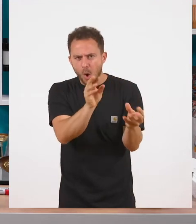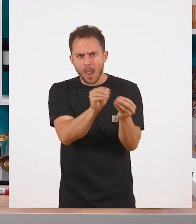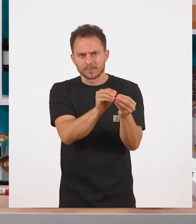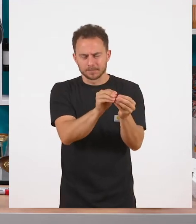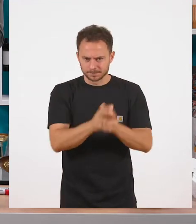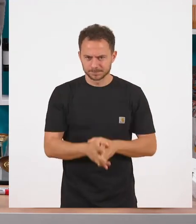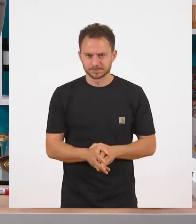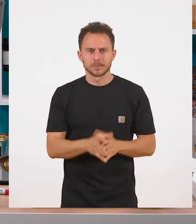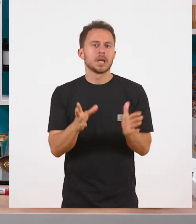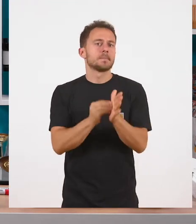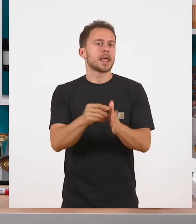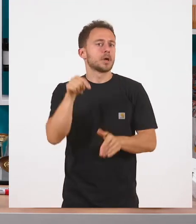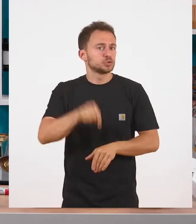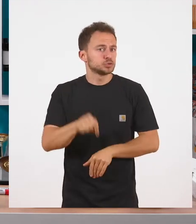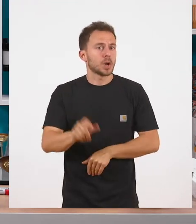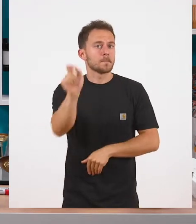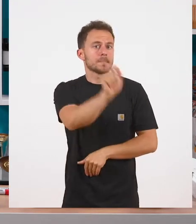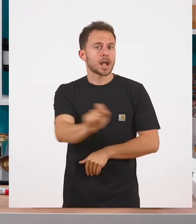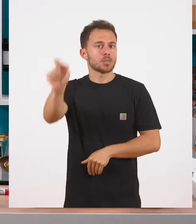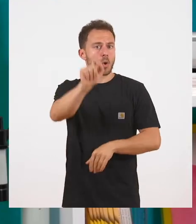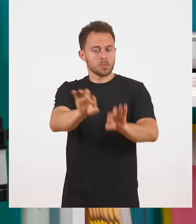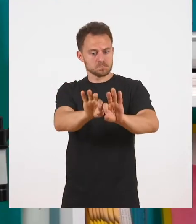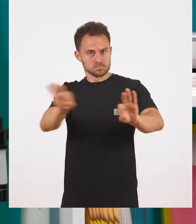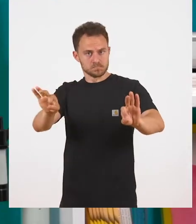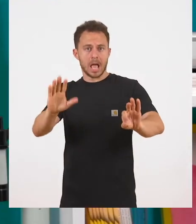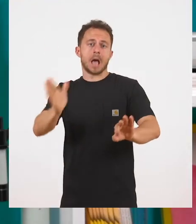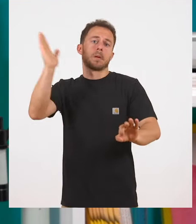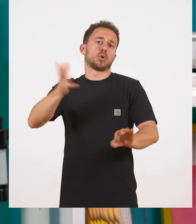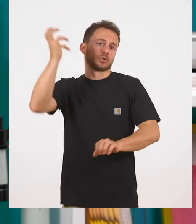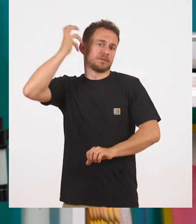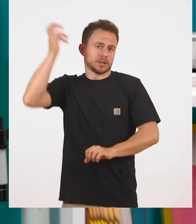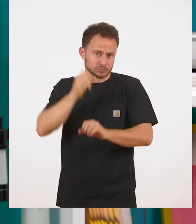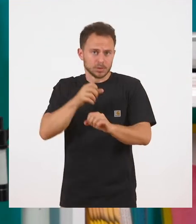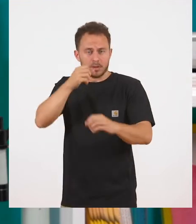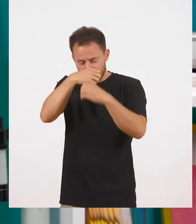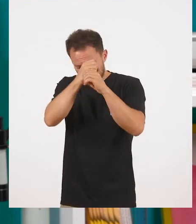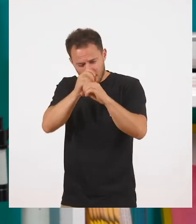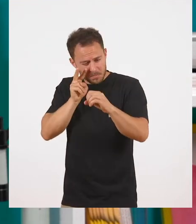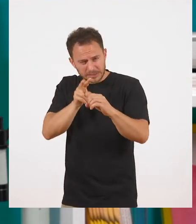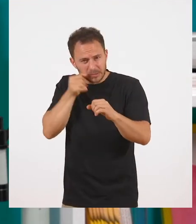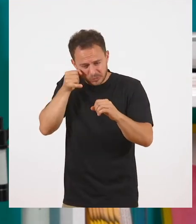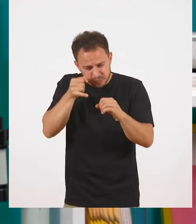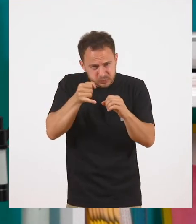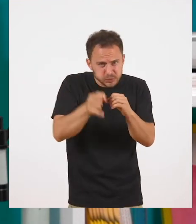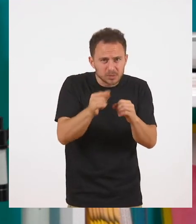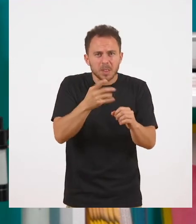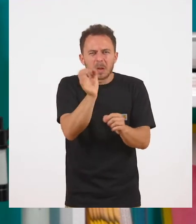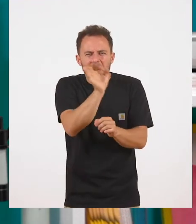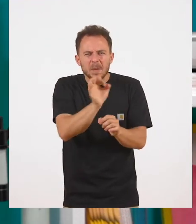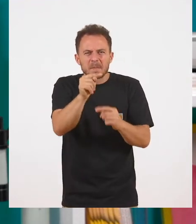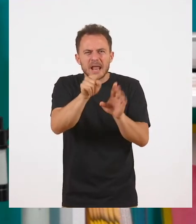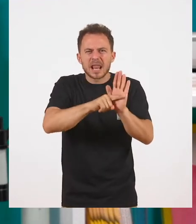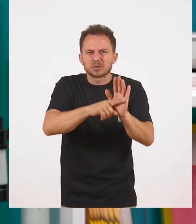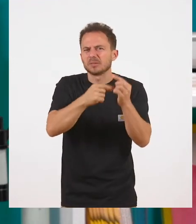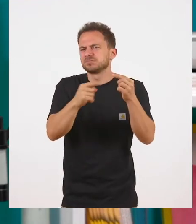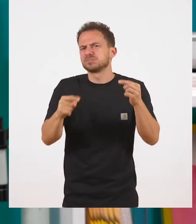έστω το μαρκαδόρο, δω με ένα ηλεκτρονικό μικροσκόπιο κάθε κουάρκ και κάθε ηλεκτρόνιο και προσθέσω τη